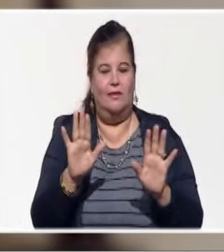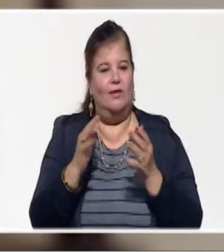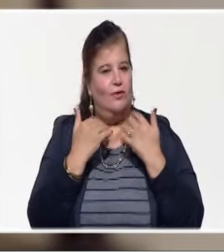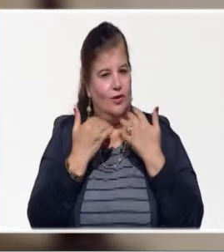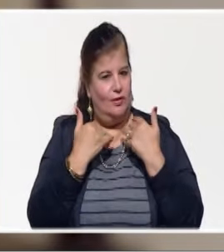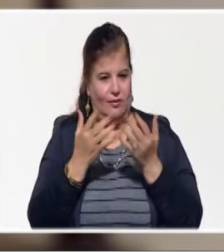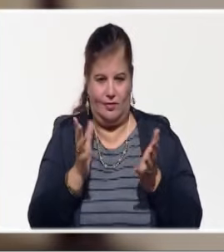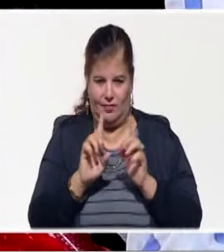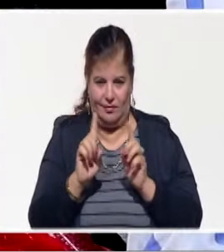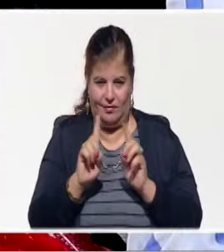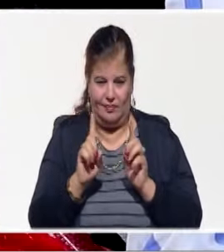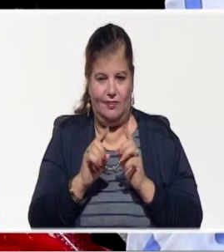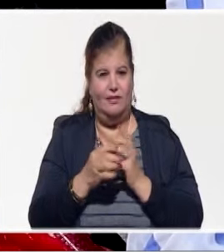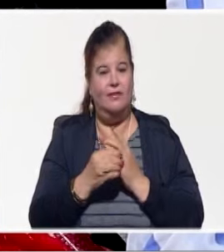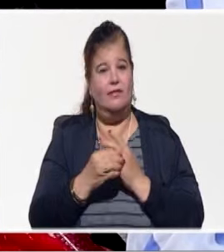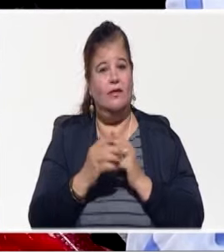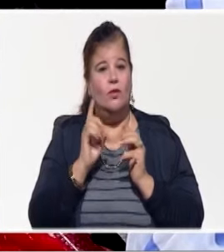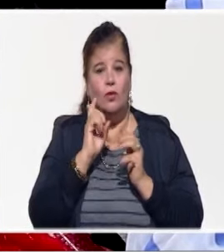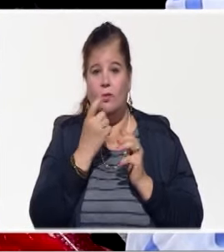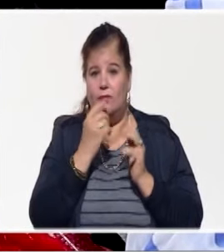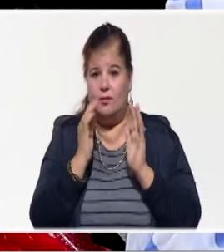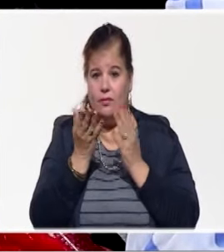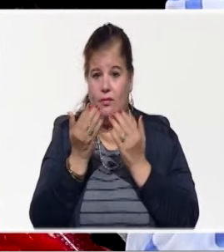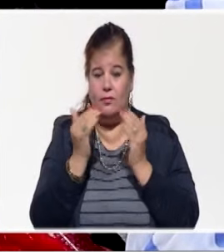غيرة. فاكر اليوم اللي هي توفت فيه؟